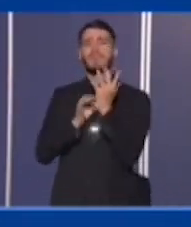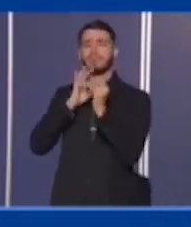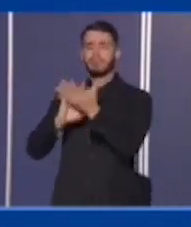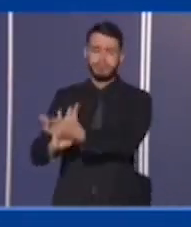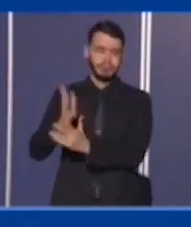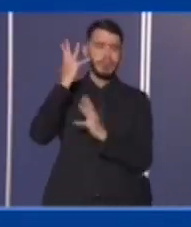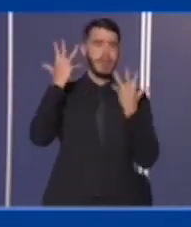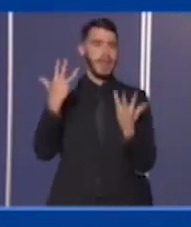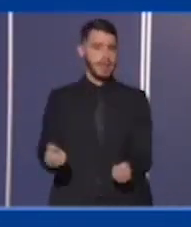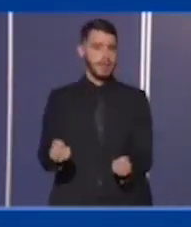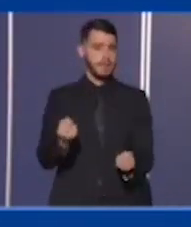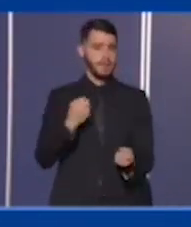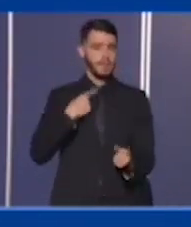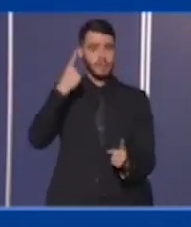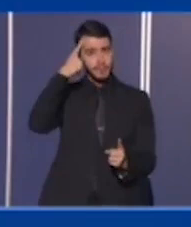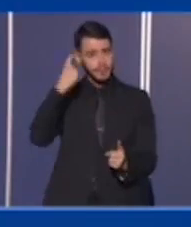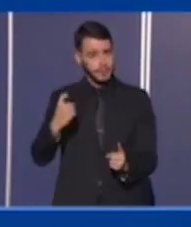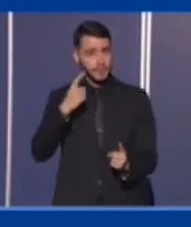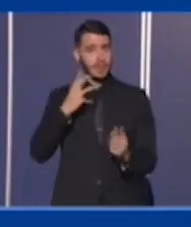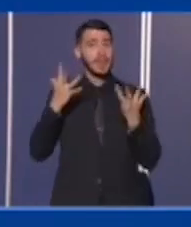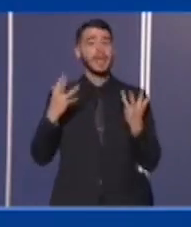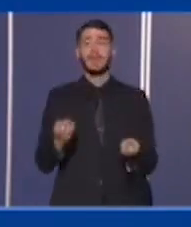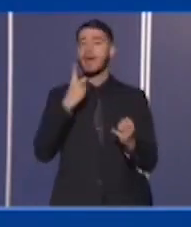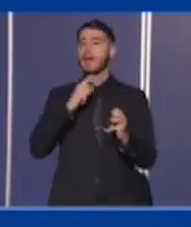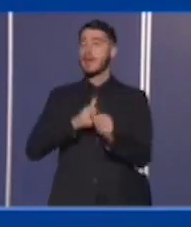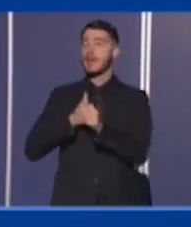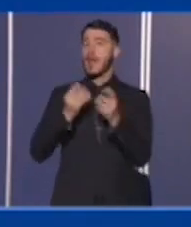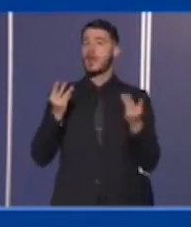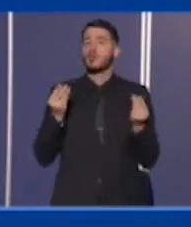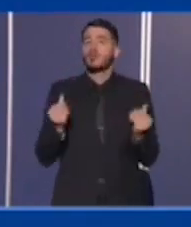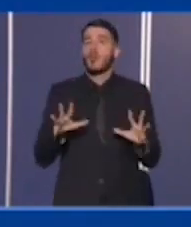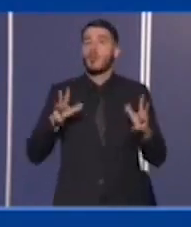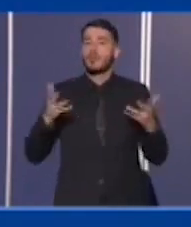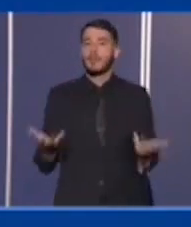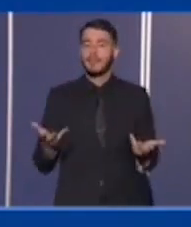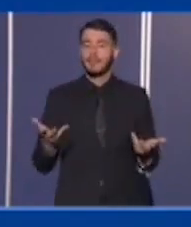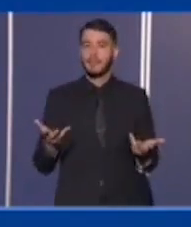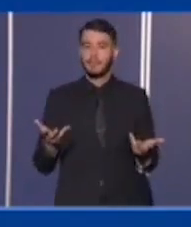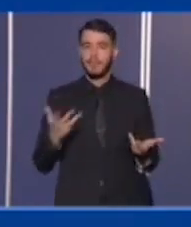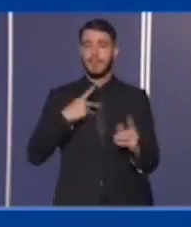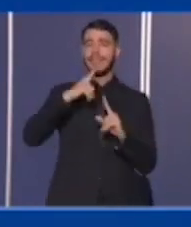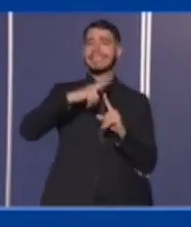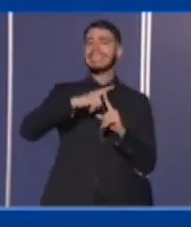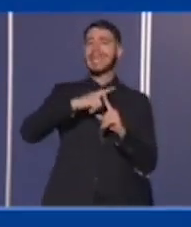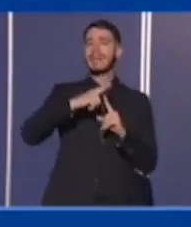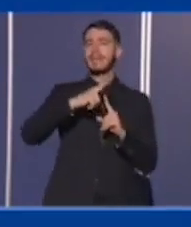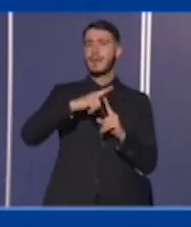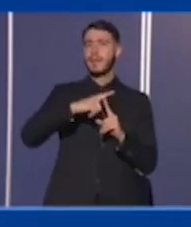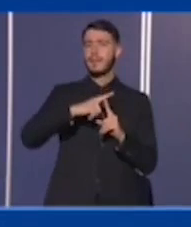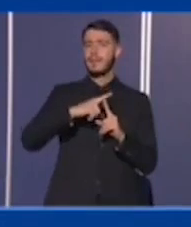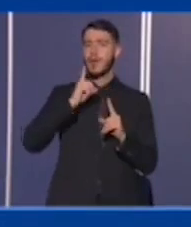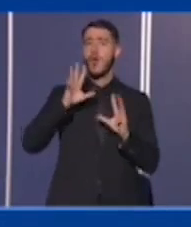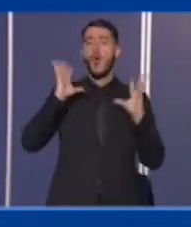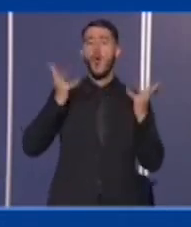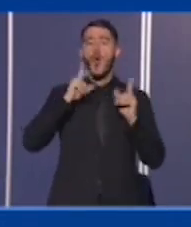μια εφαρμογή την οποία χρησιμοποιούμε, μια ψηφιακή εφαρμογή, η οποία είναι στο λεγόμενο cloud, στο σύννεφο, τεχνικά, για οτιδήποτε διαδικαστικό